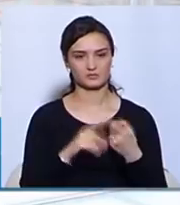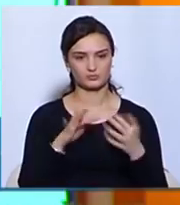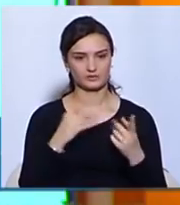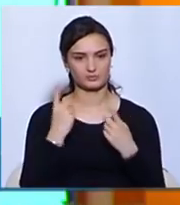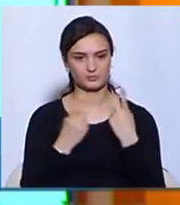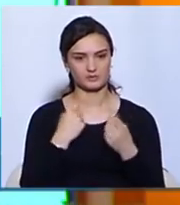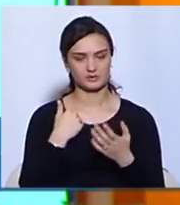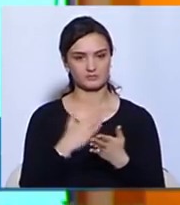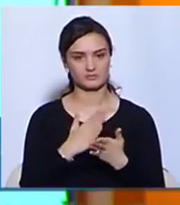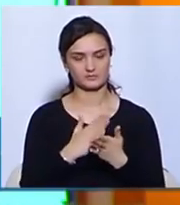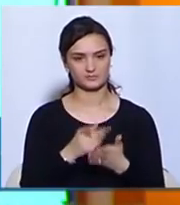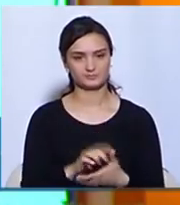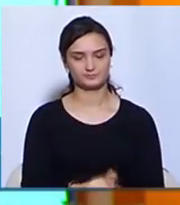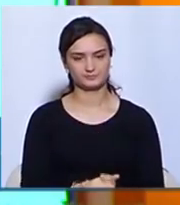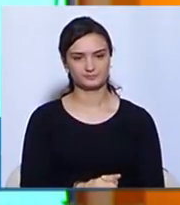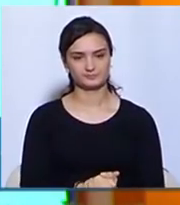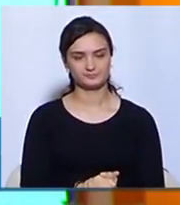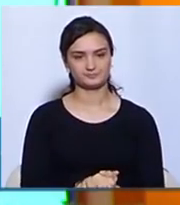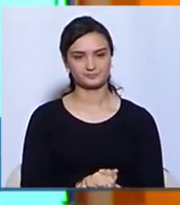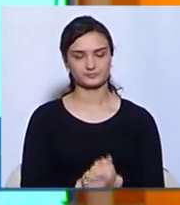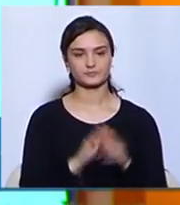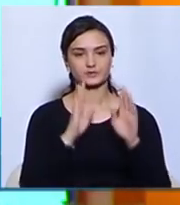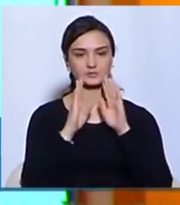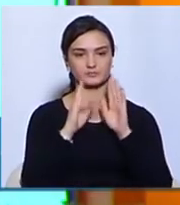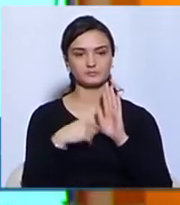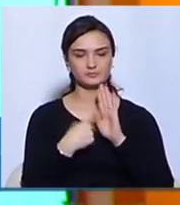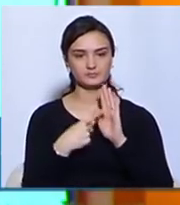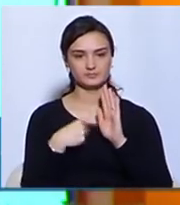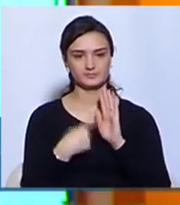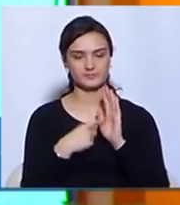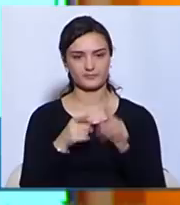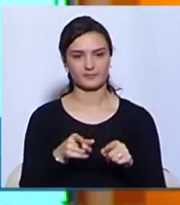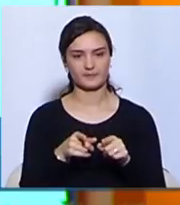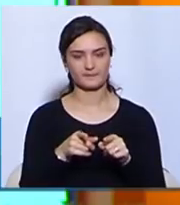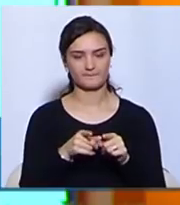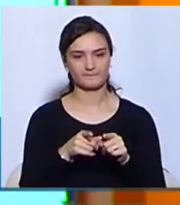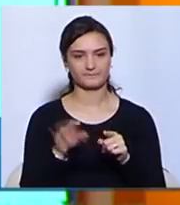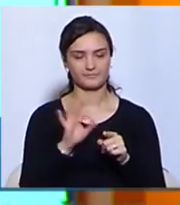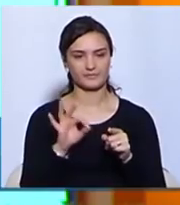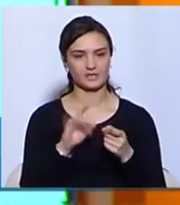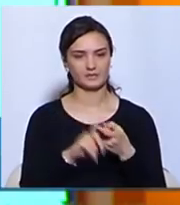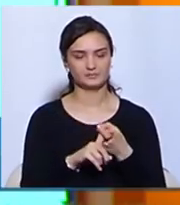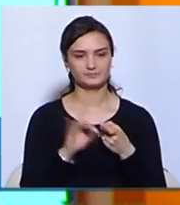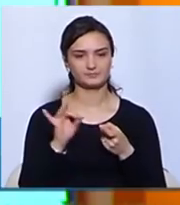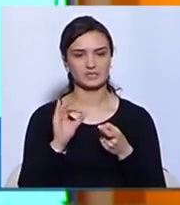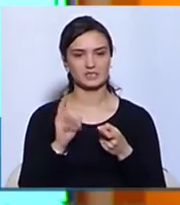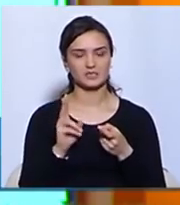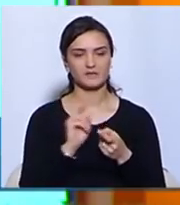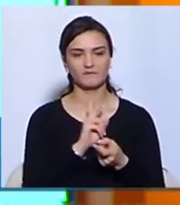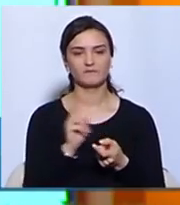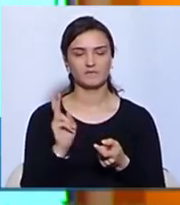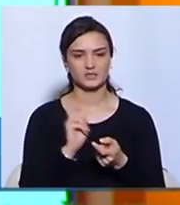მაქვს ინფორმაცია. ანუ Facebook-ზე შემოსული კითხვების გარკვეული ნაწილი ეხება რისკებს, ვის